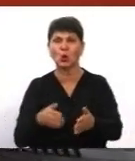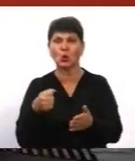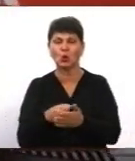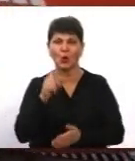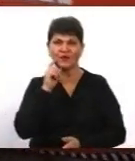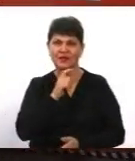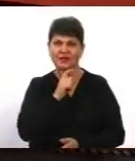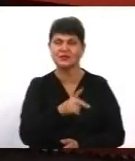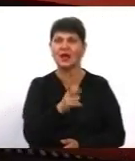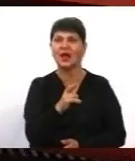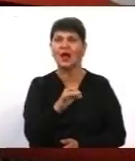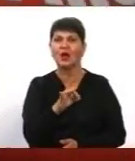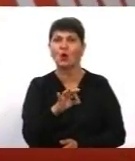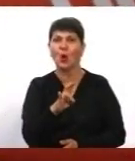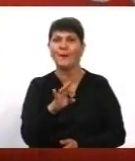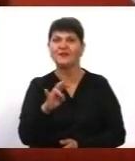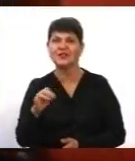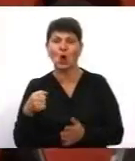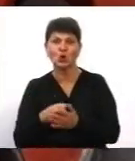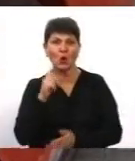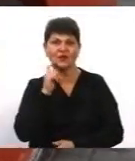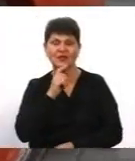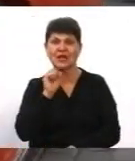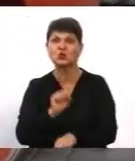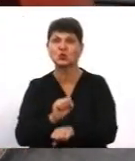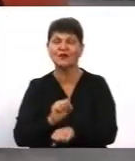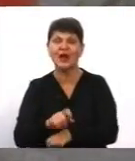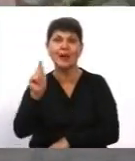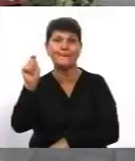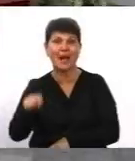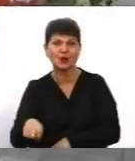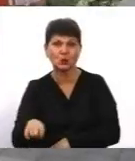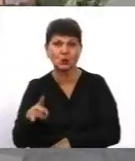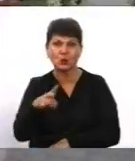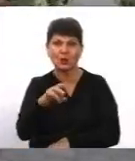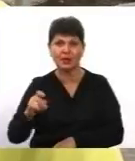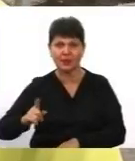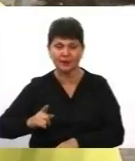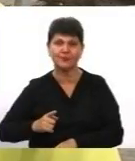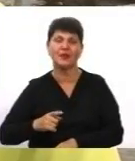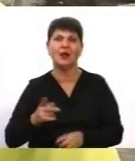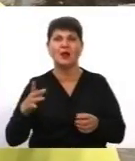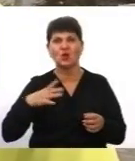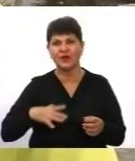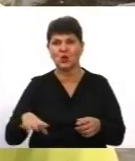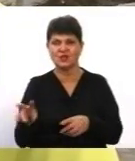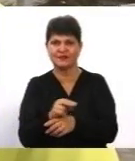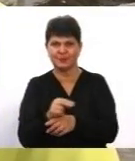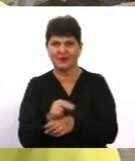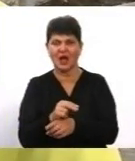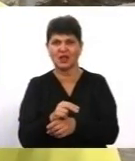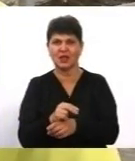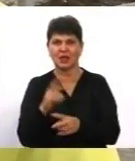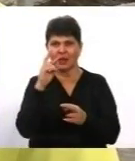Кропивницького винахідника зупиняли патрульні. Довелося усувати і несправності веломобіля, розповідає Олексій. Підійшли поліцейські